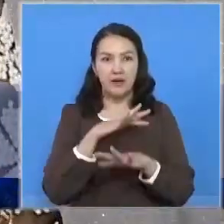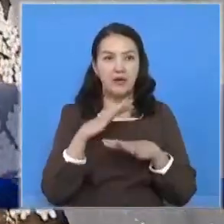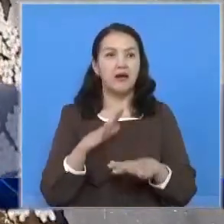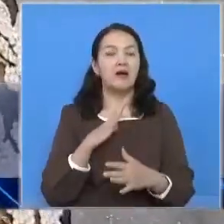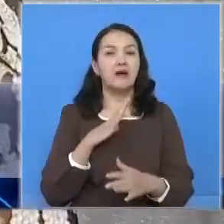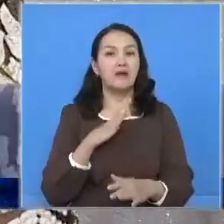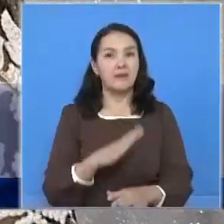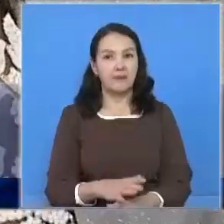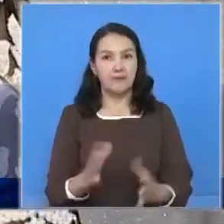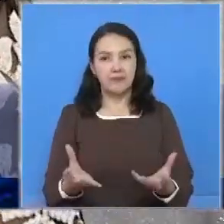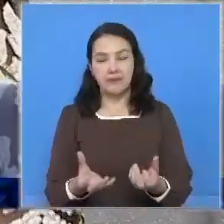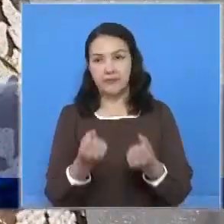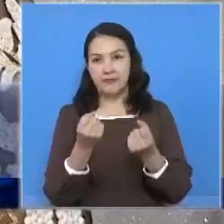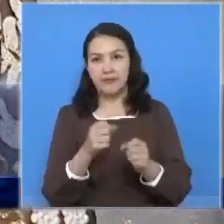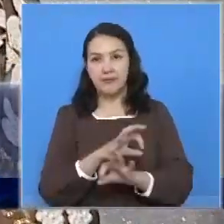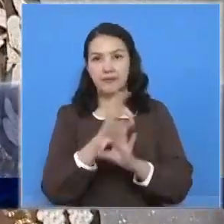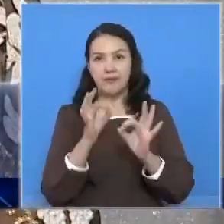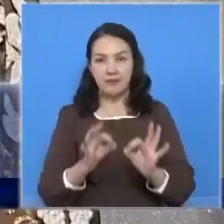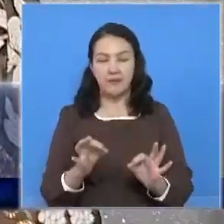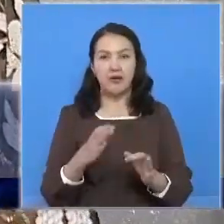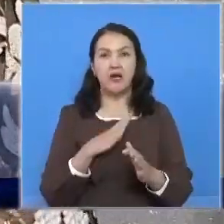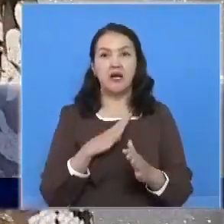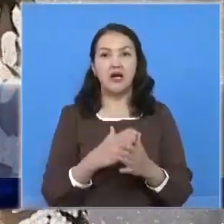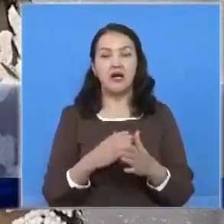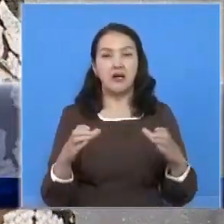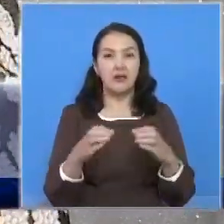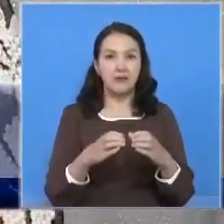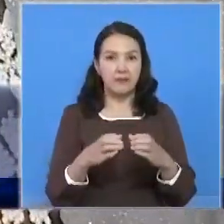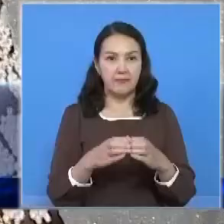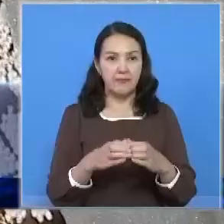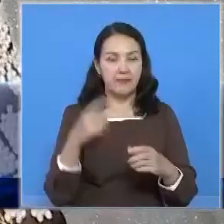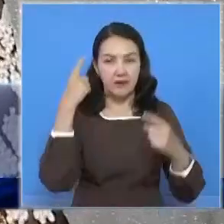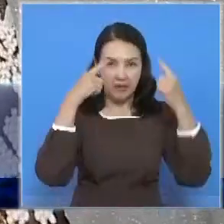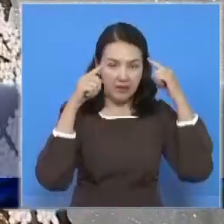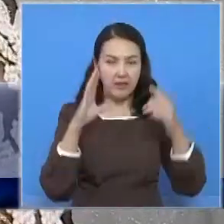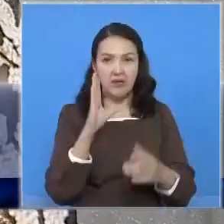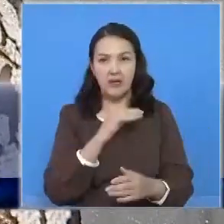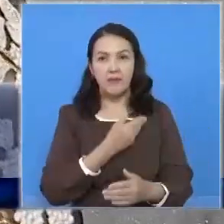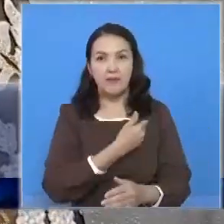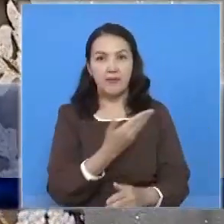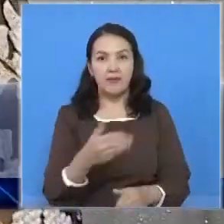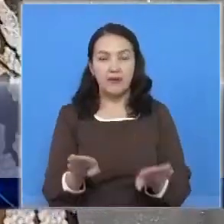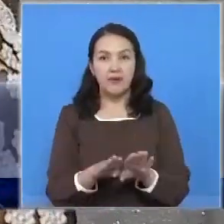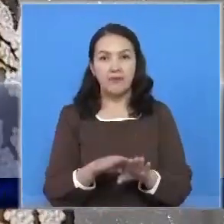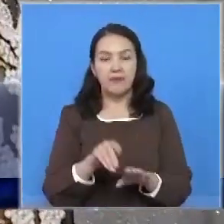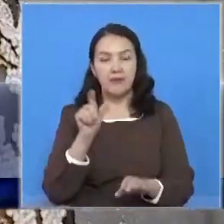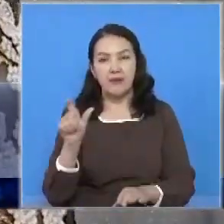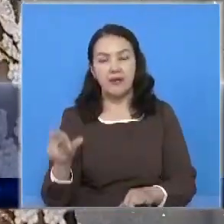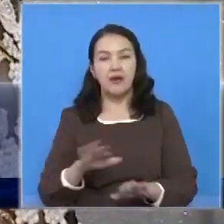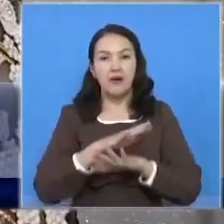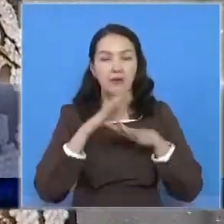шәкірттің қанатын қомдап, өнер әлемінен қанат қақтырған ұжымға шығармашылық табыс тілеймін. Осындай шәкірттері көп